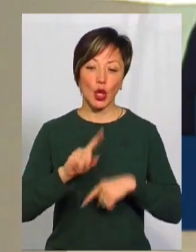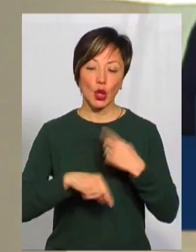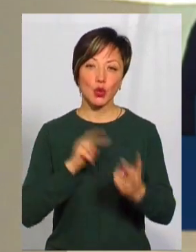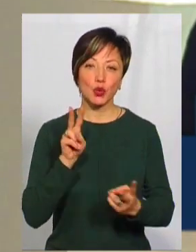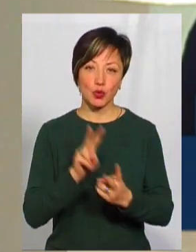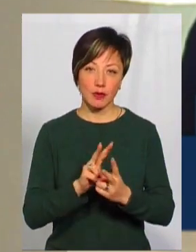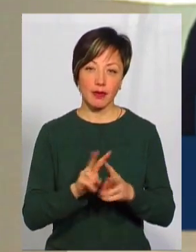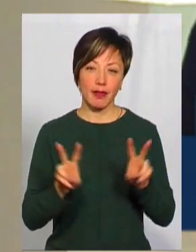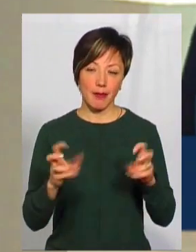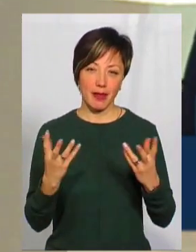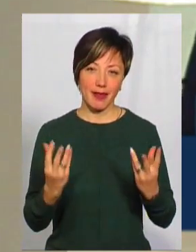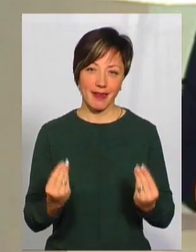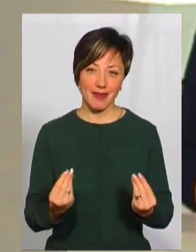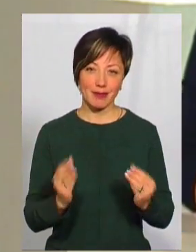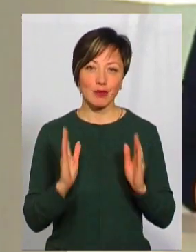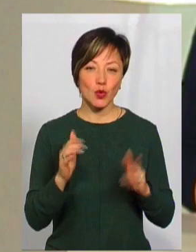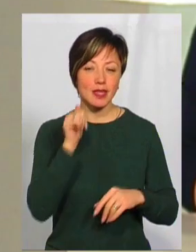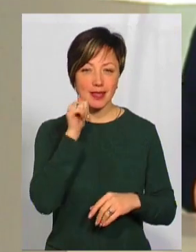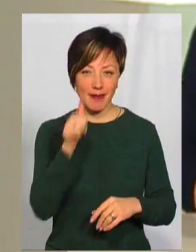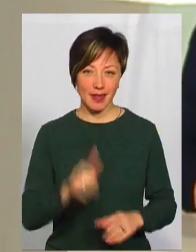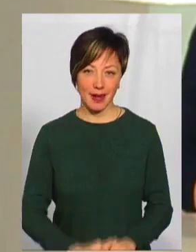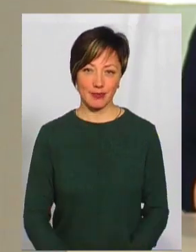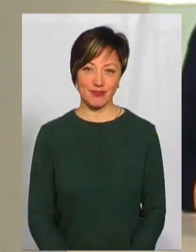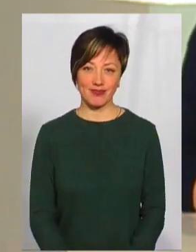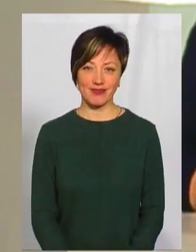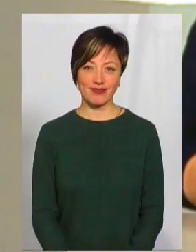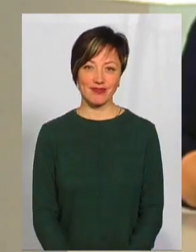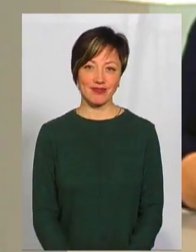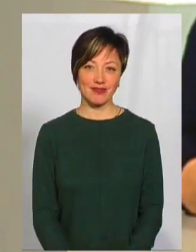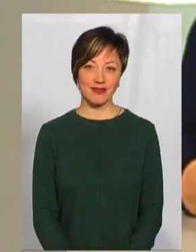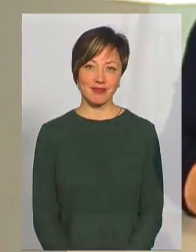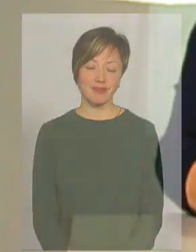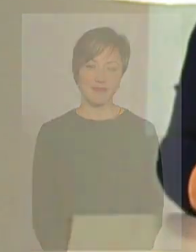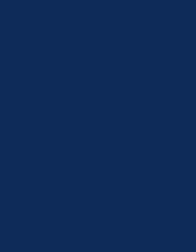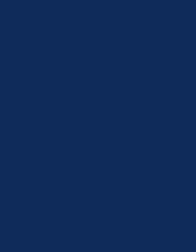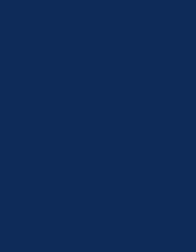і до зустрічі у наступній темі дня, яка буде вже завтра. До побачення.